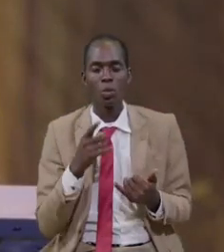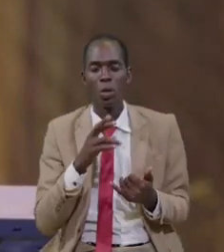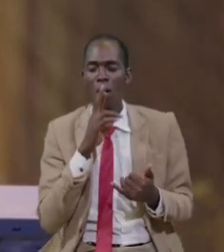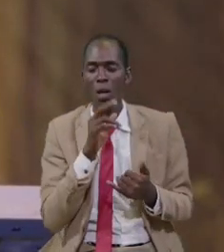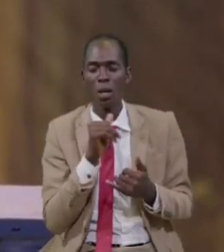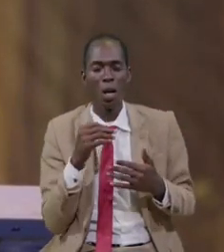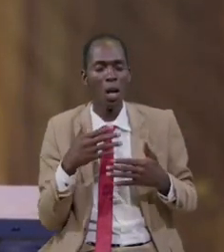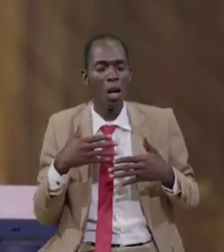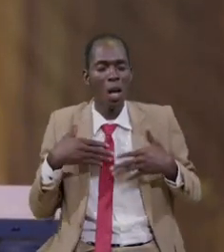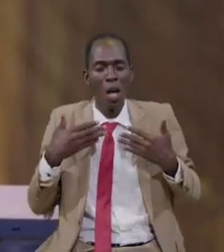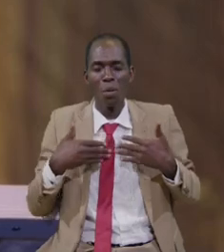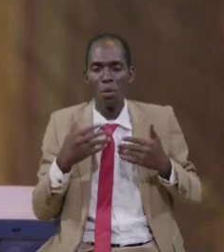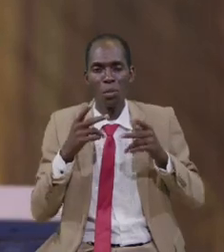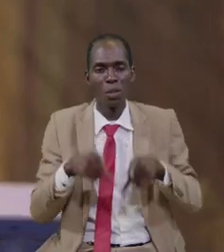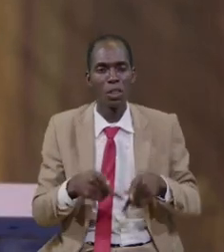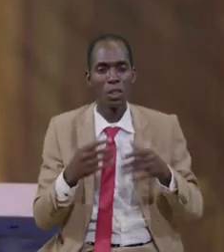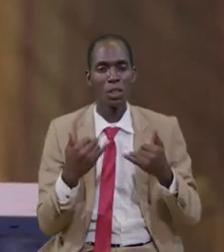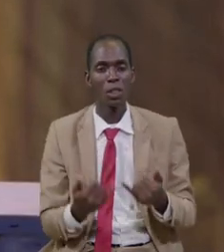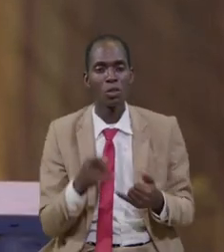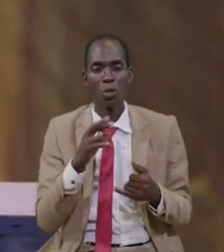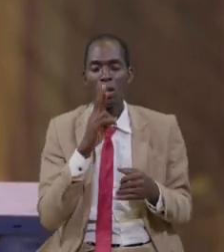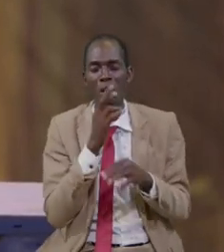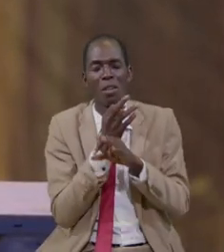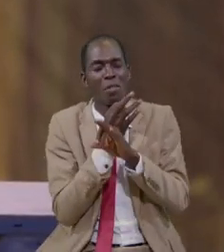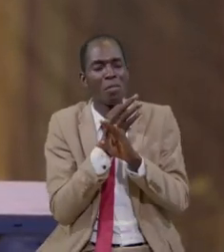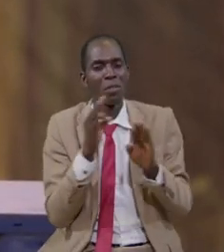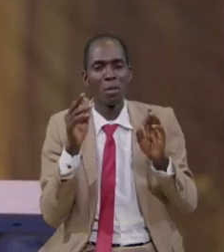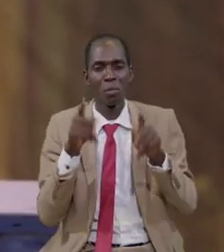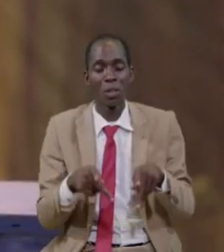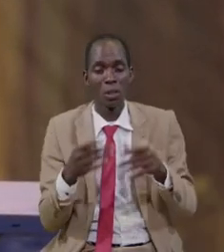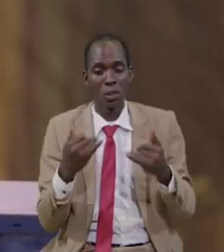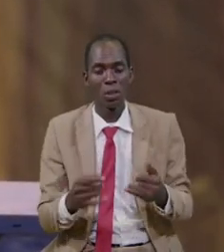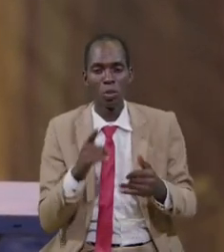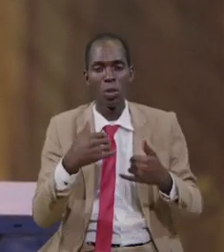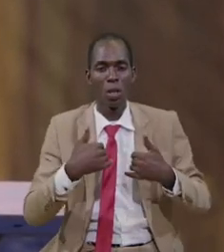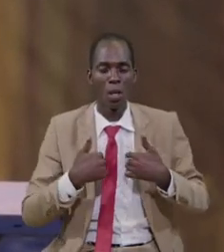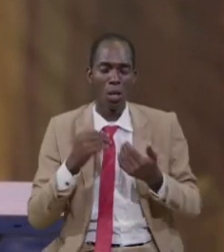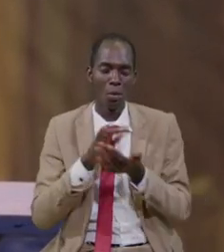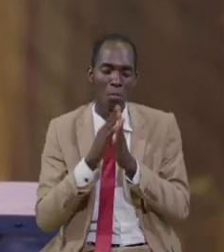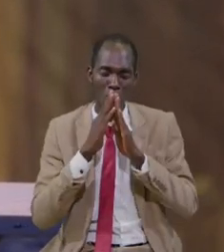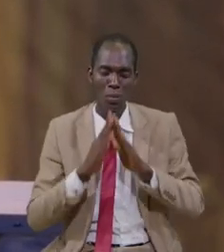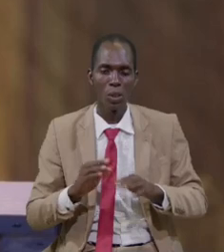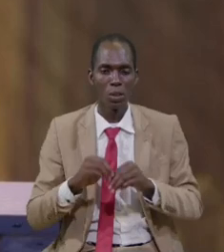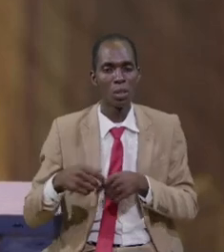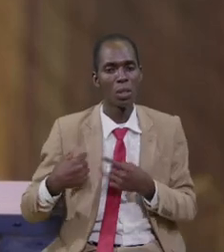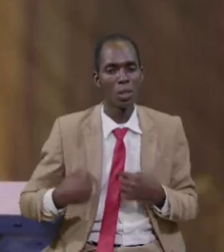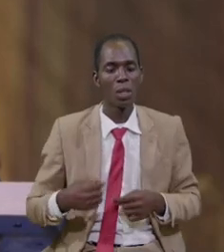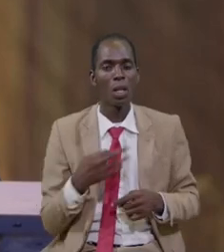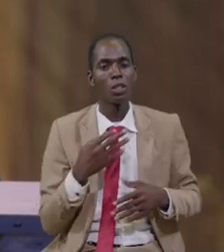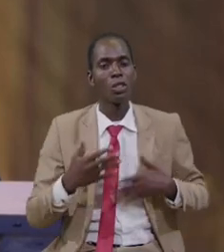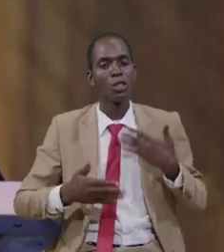heureux. Vous êtes libre. Vous avez la paix dans le cœur. Vous avez la joie dans